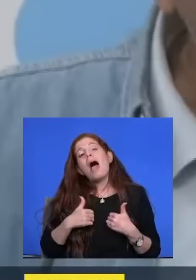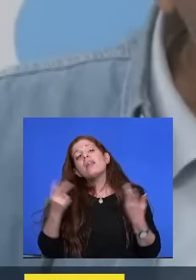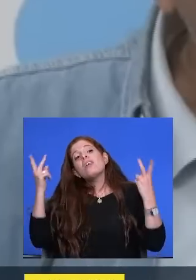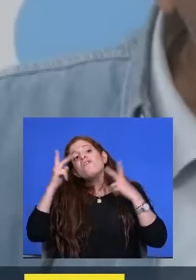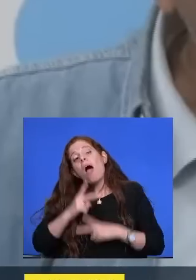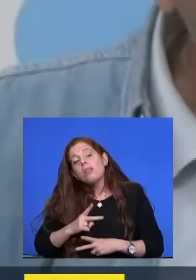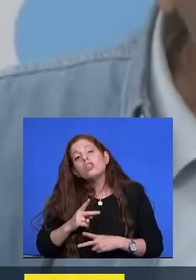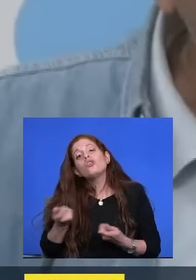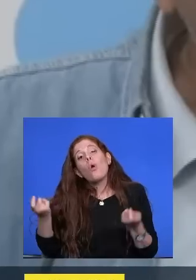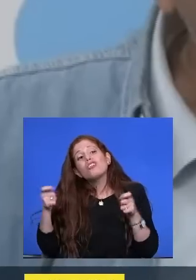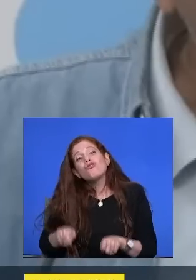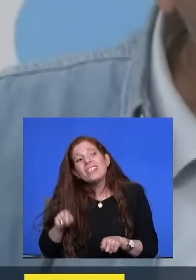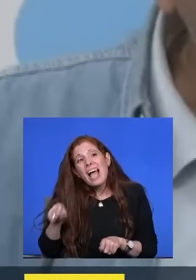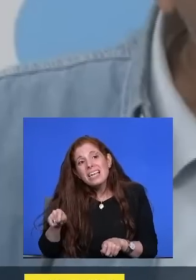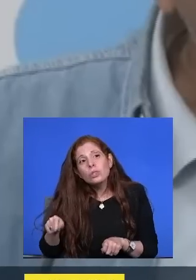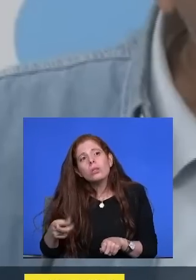שכל